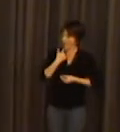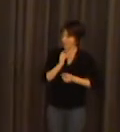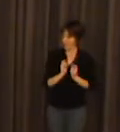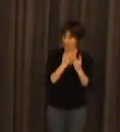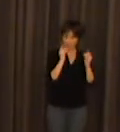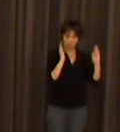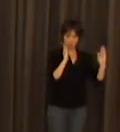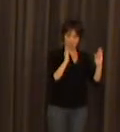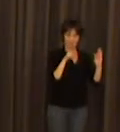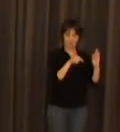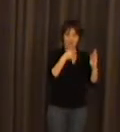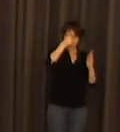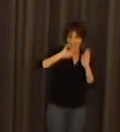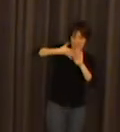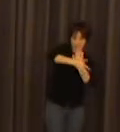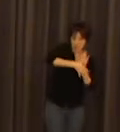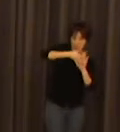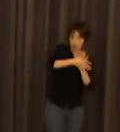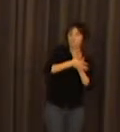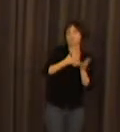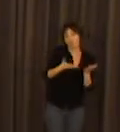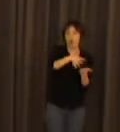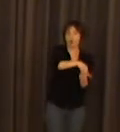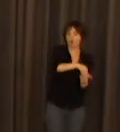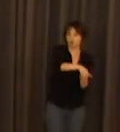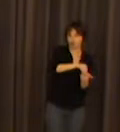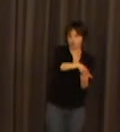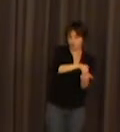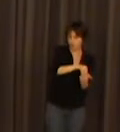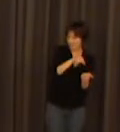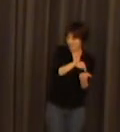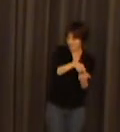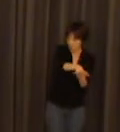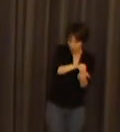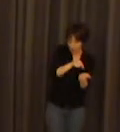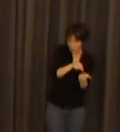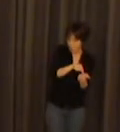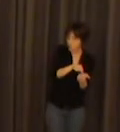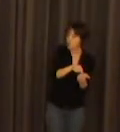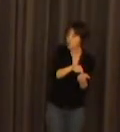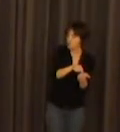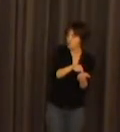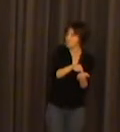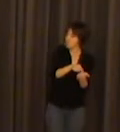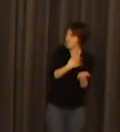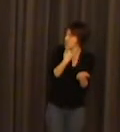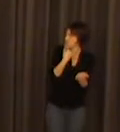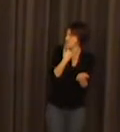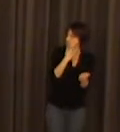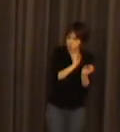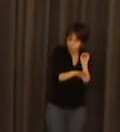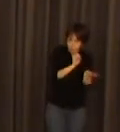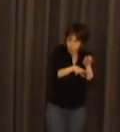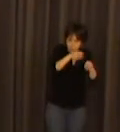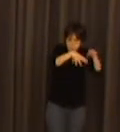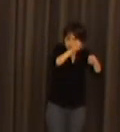de descripció, el corpus, per des d'aquest corpus, des d'aquest conjunt, d'aquesta